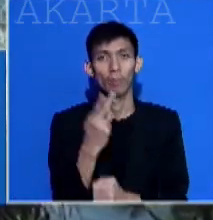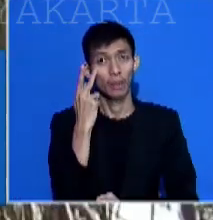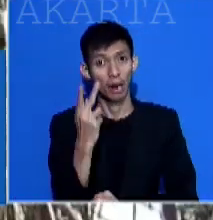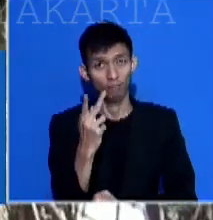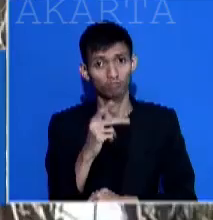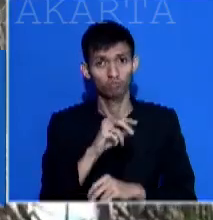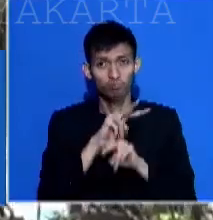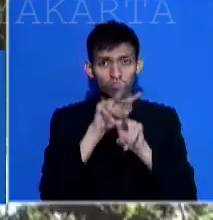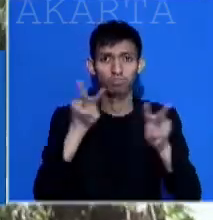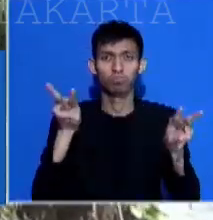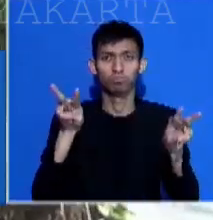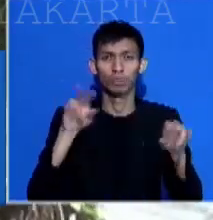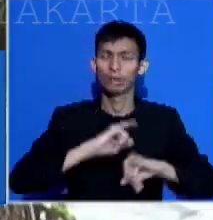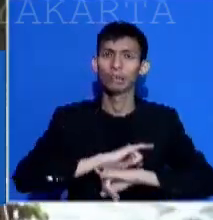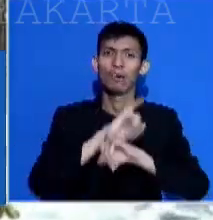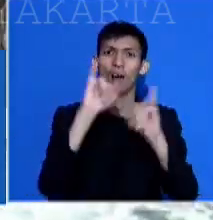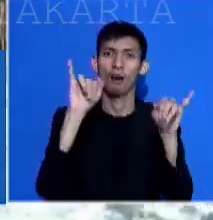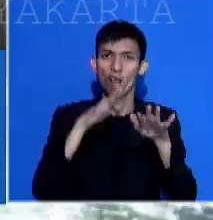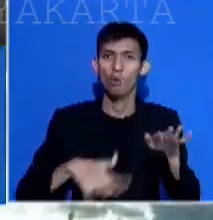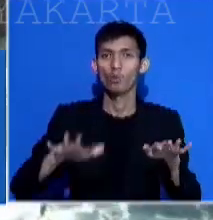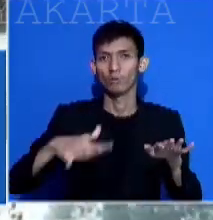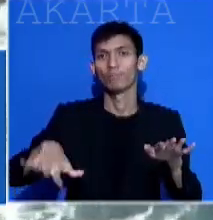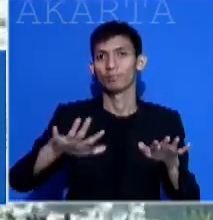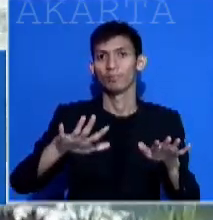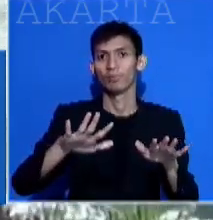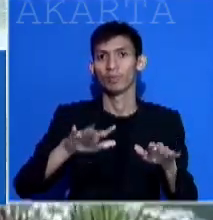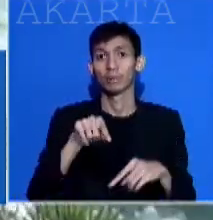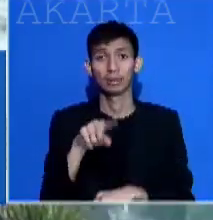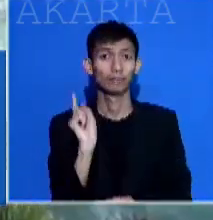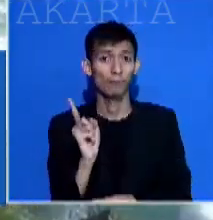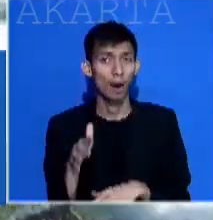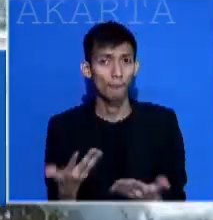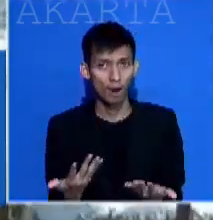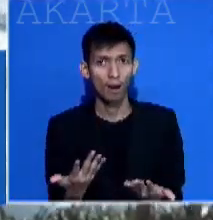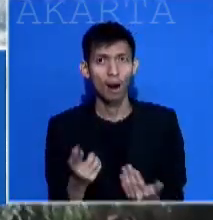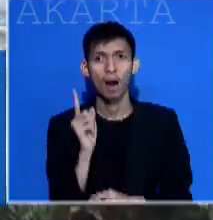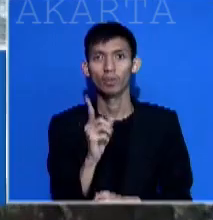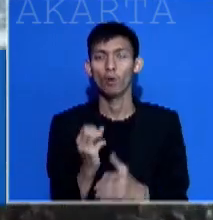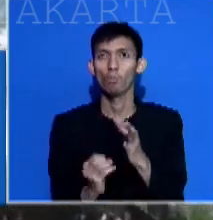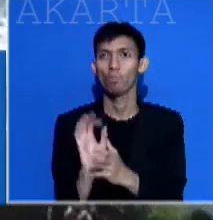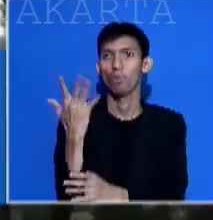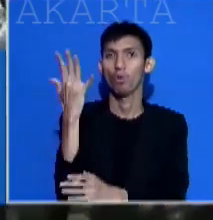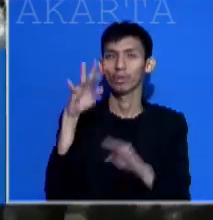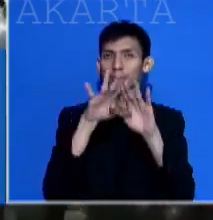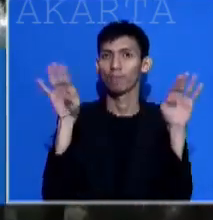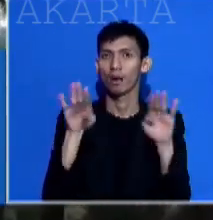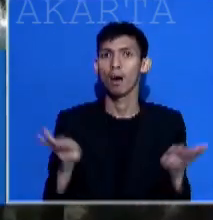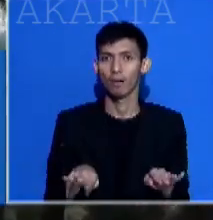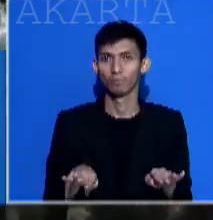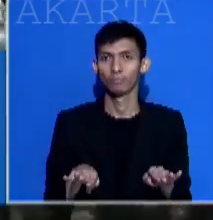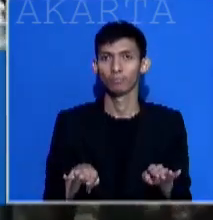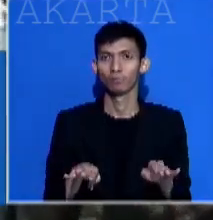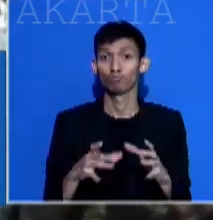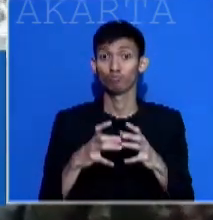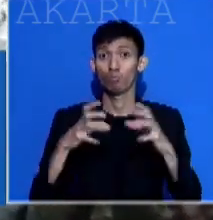indah. Endaing sesawangan pesisir wau dipun jangkepi wontenipun tanaman ingkang pancen kathah tuwuh ing laladan pesisir kadosta